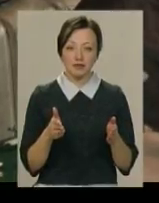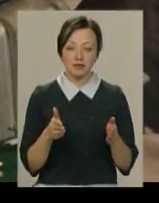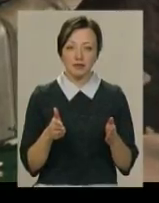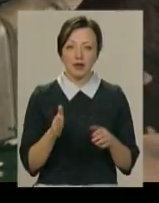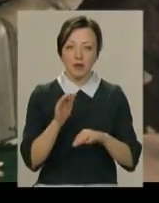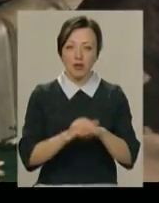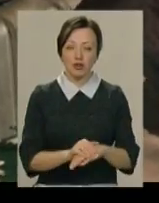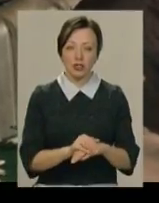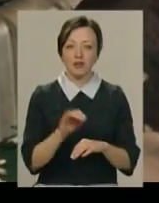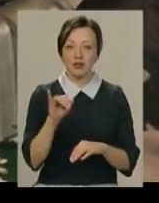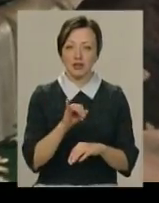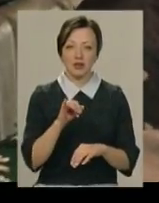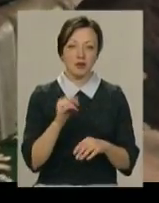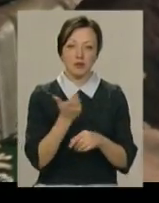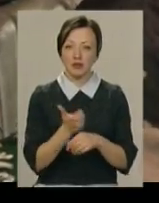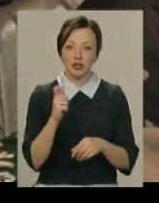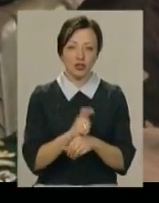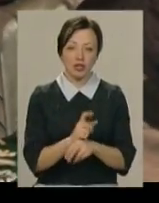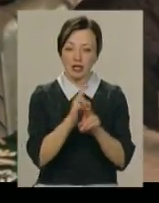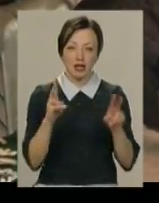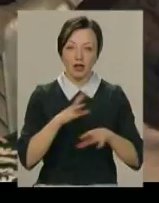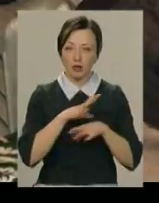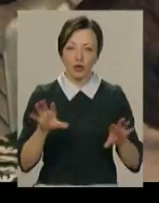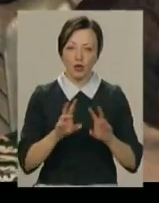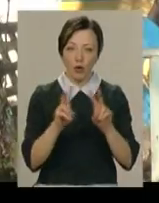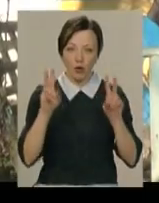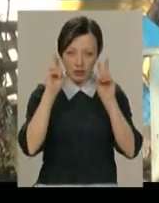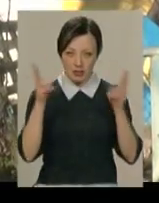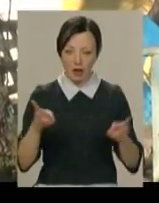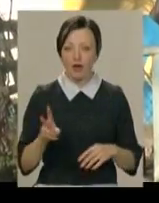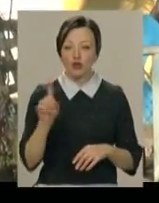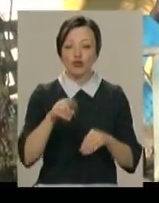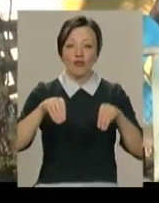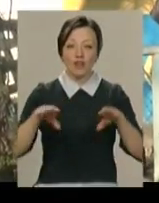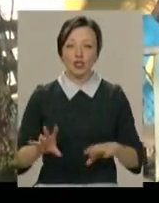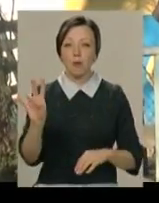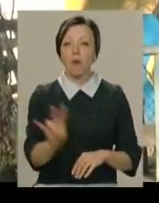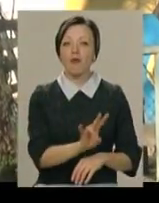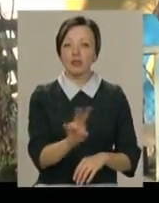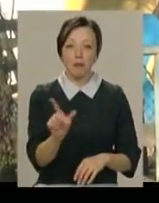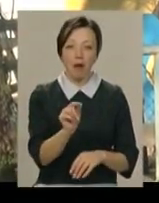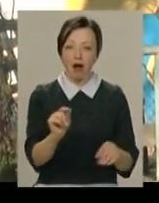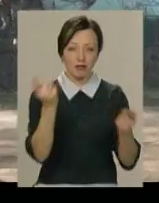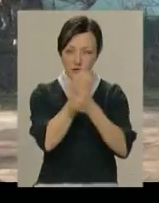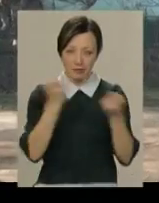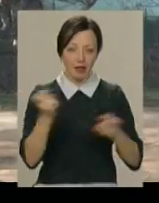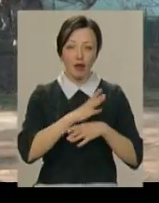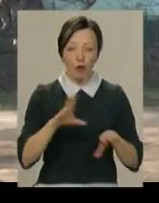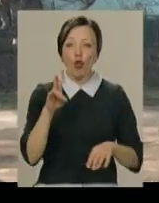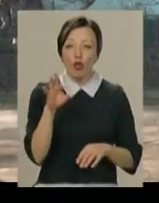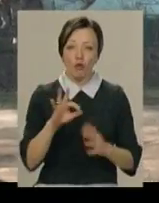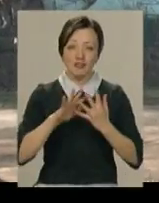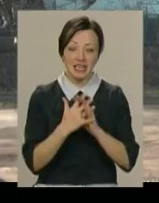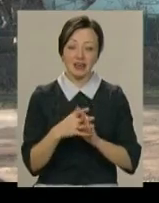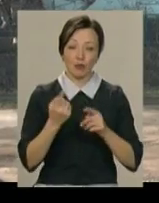положив руку тільки на неї і все, більше я ніде не був і нікого не знав. Про те, що вирішили повінчатися, пара не розголошувала, але у